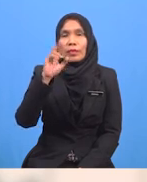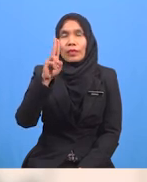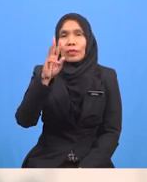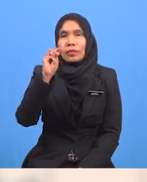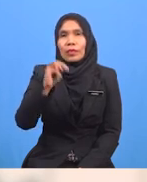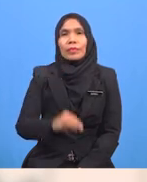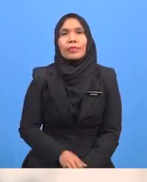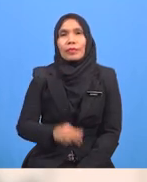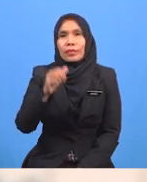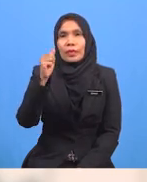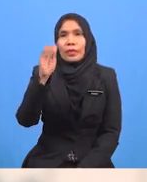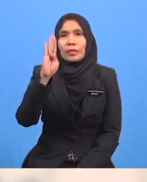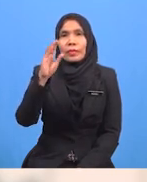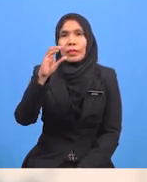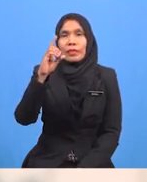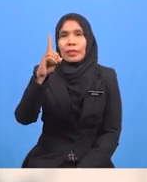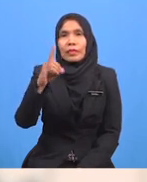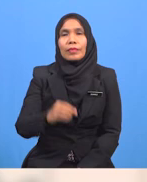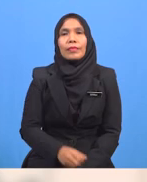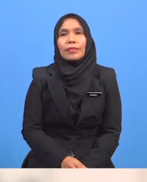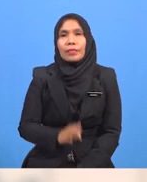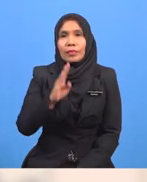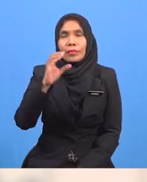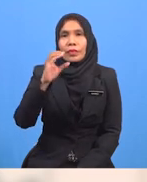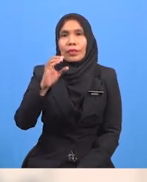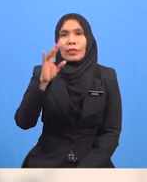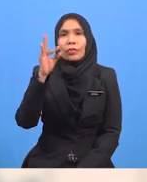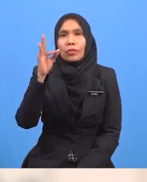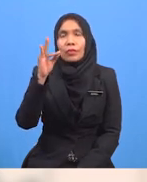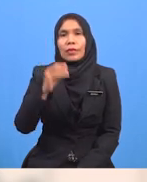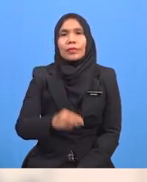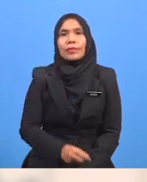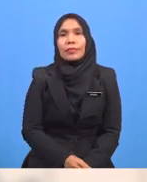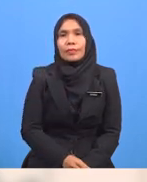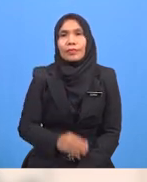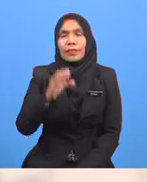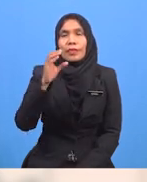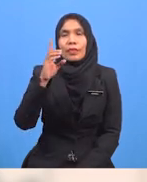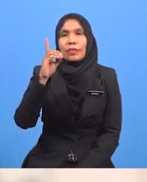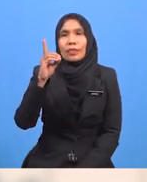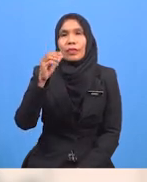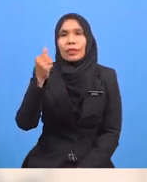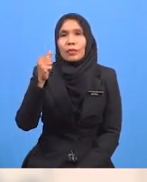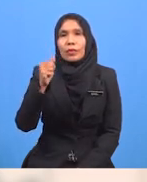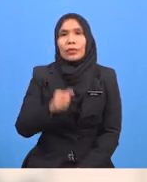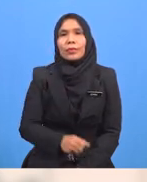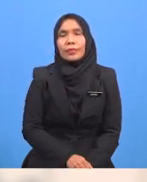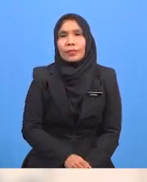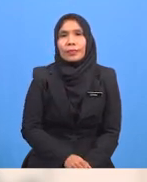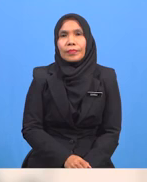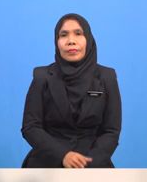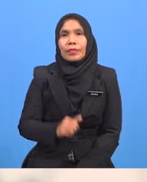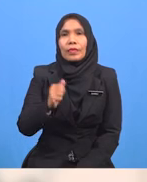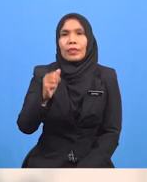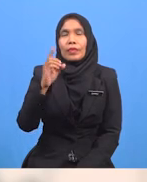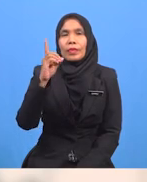medicalshop86 15 cm BC = 17 cm CD = 10 cm